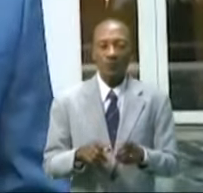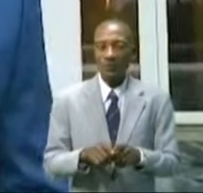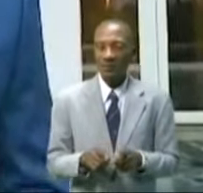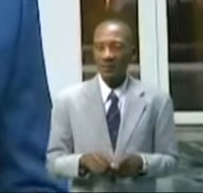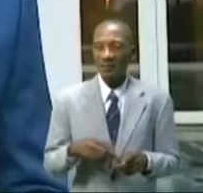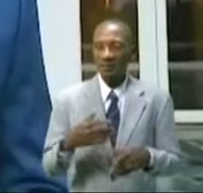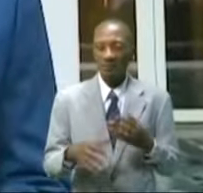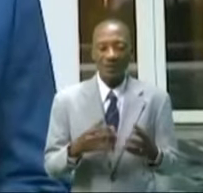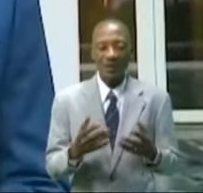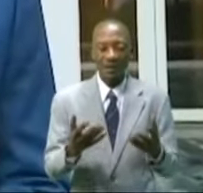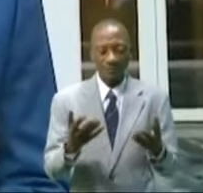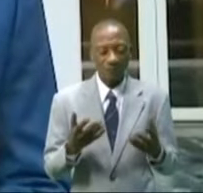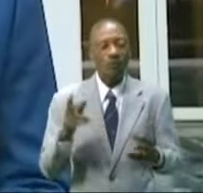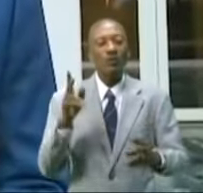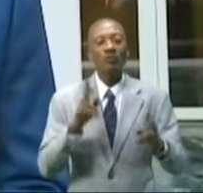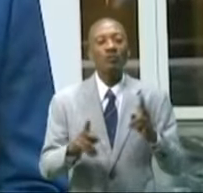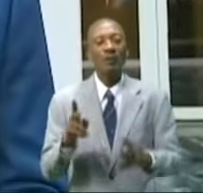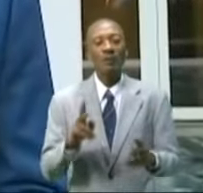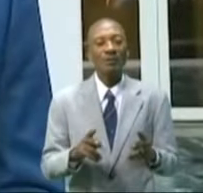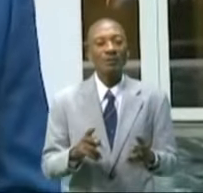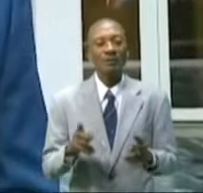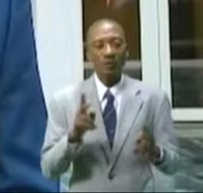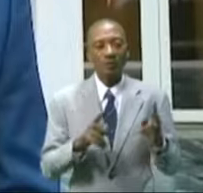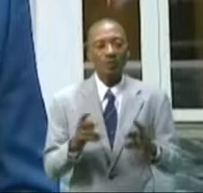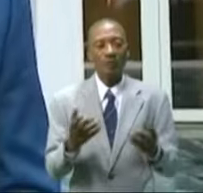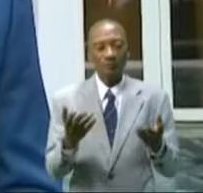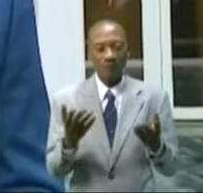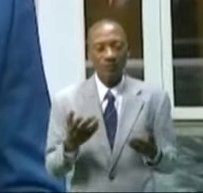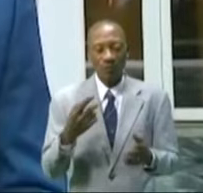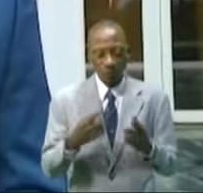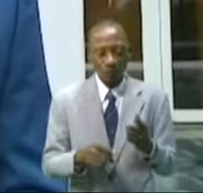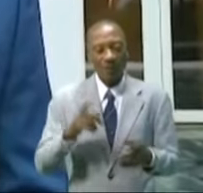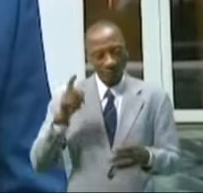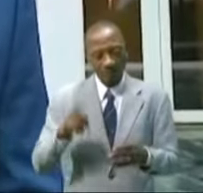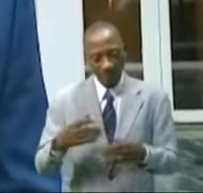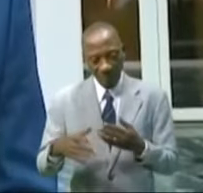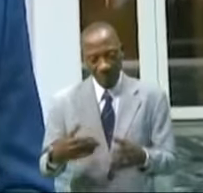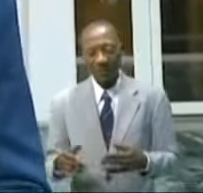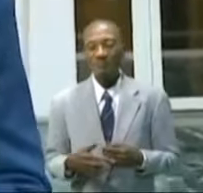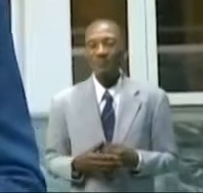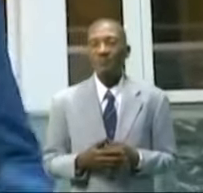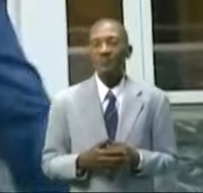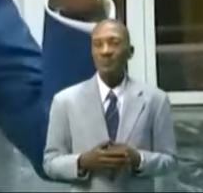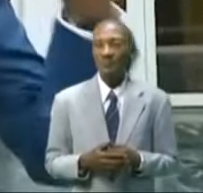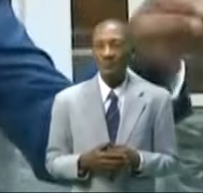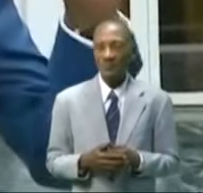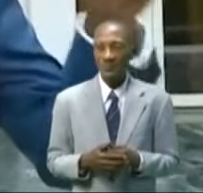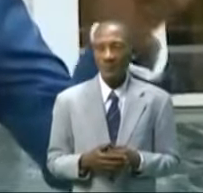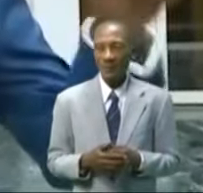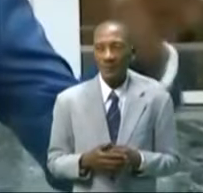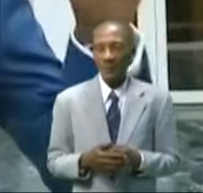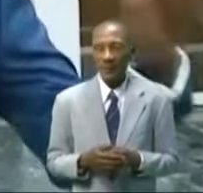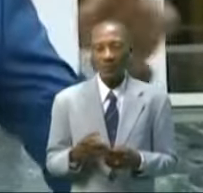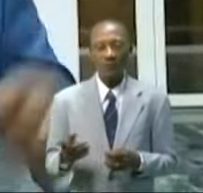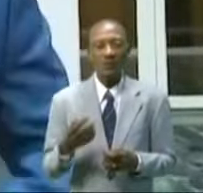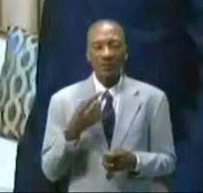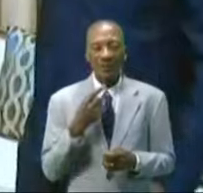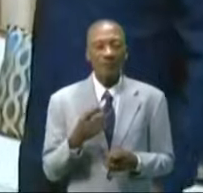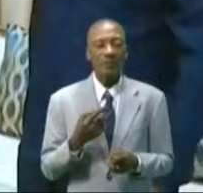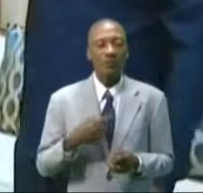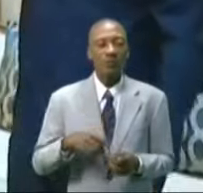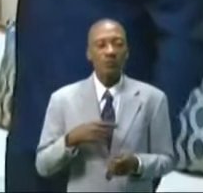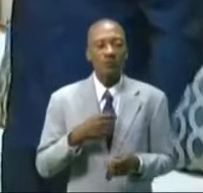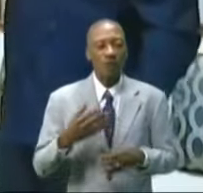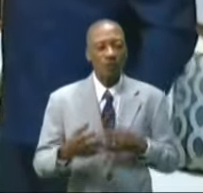dans le programme du gouvernement, dans le contrôle parlementaire, c'est la guerre. Nous allons faire en sorte que les cris de détresse de notre